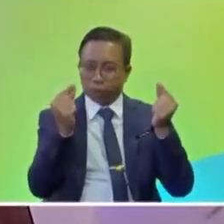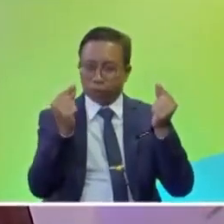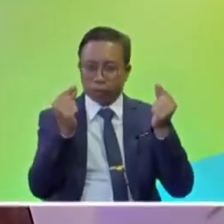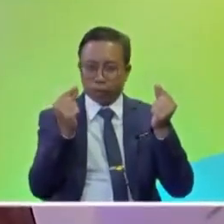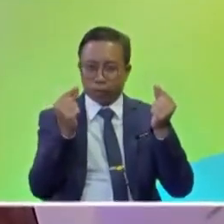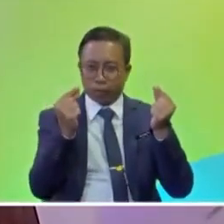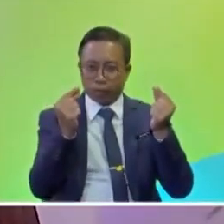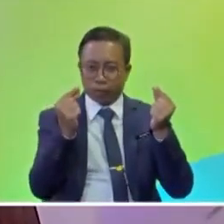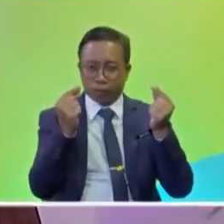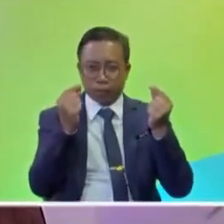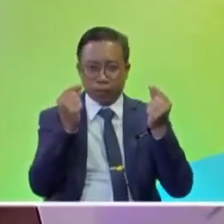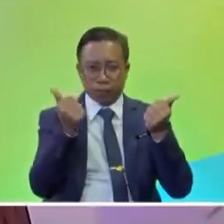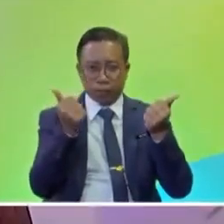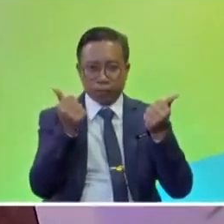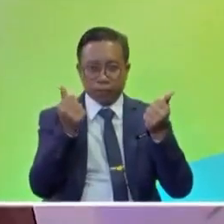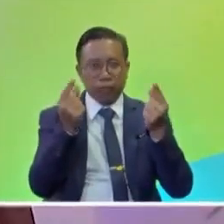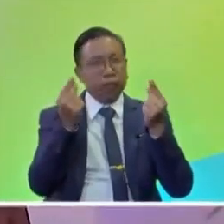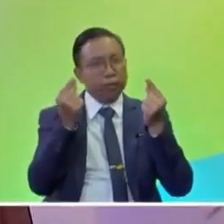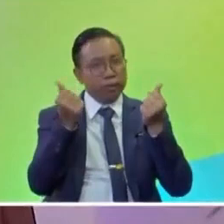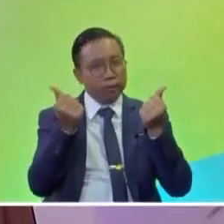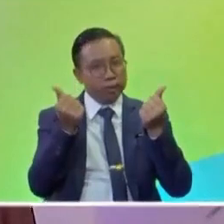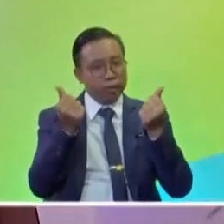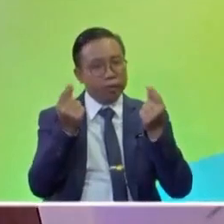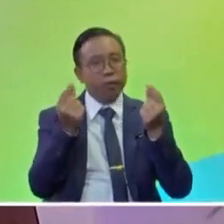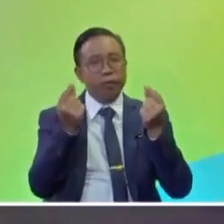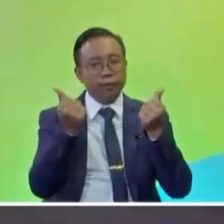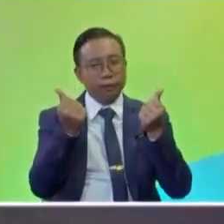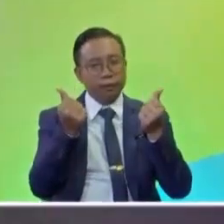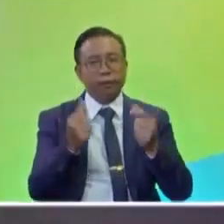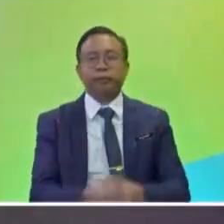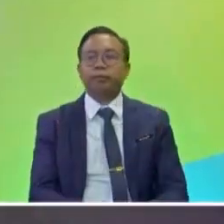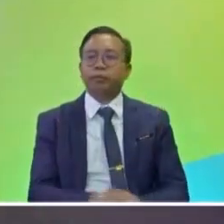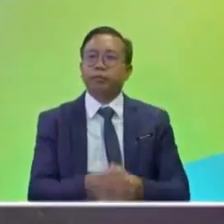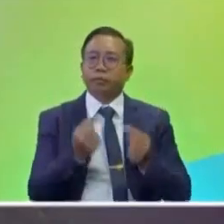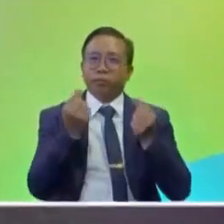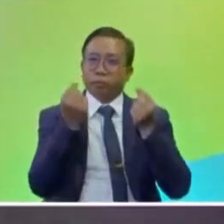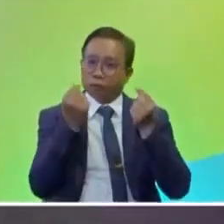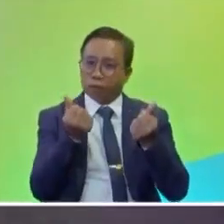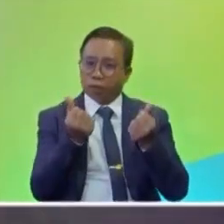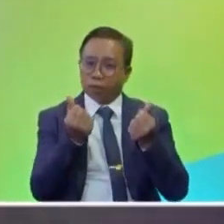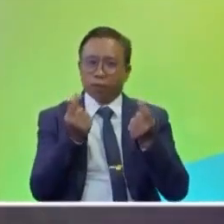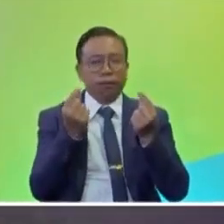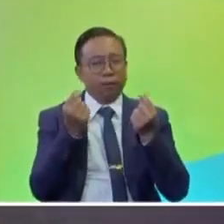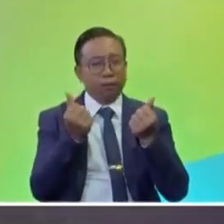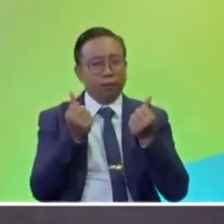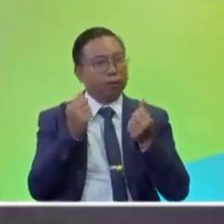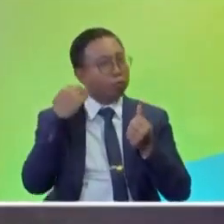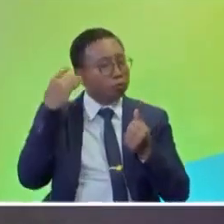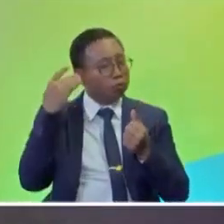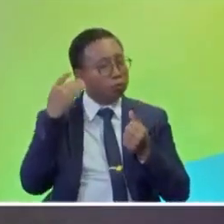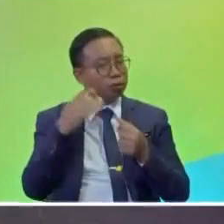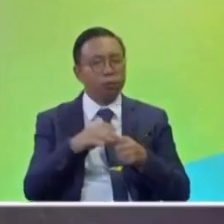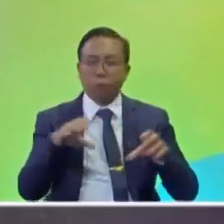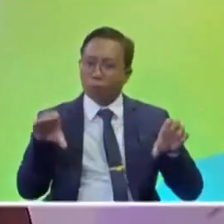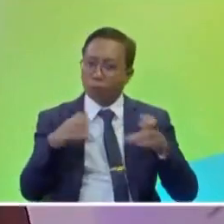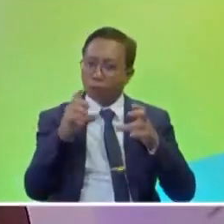ni. Cuba awak. Petik. Tolak, tolak. Tolak dia punya jari. Bunyi ke tak bunyi, buat